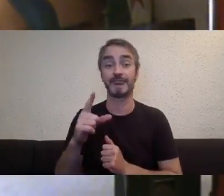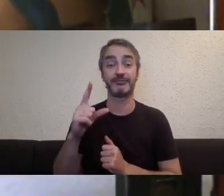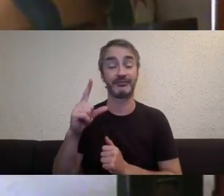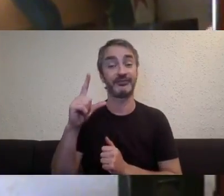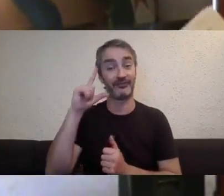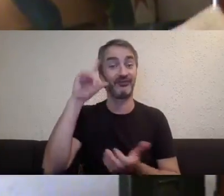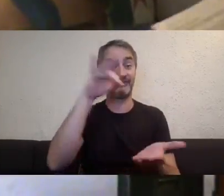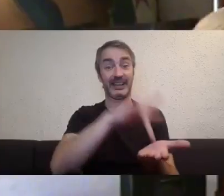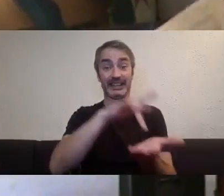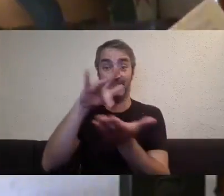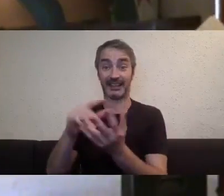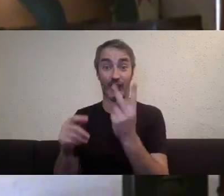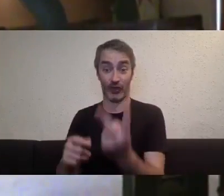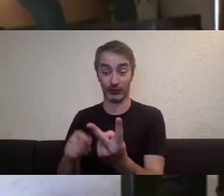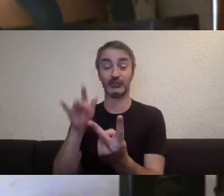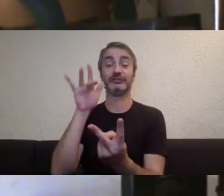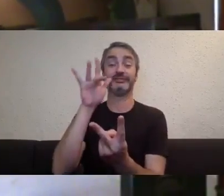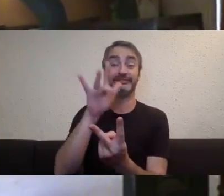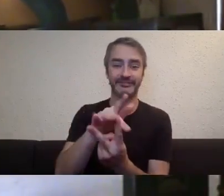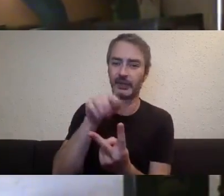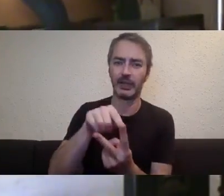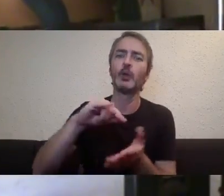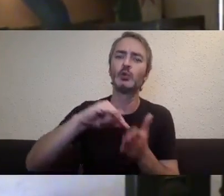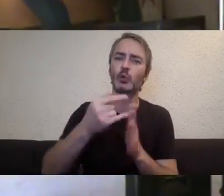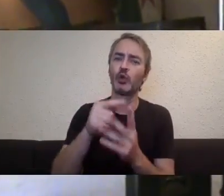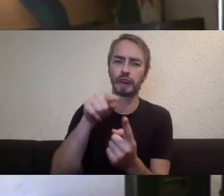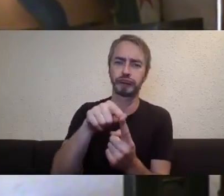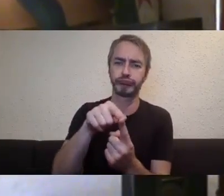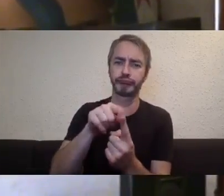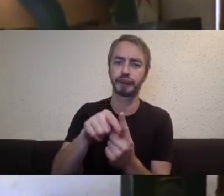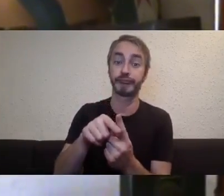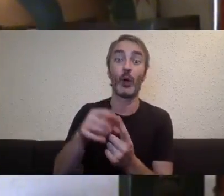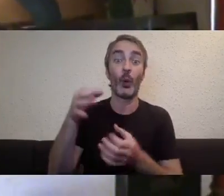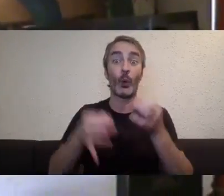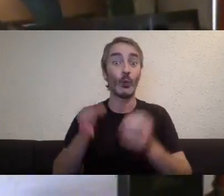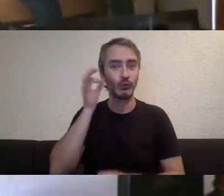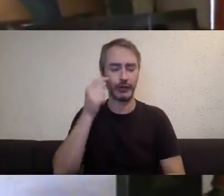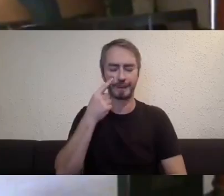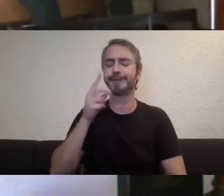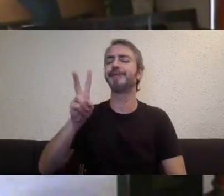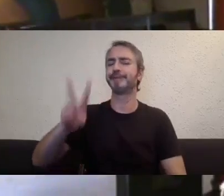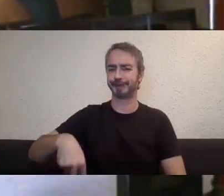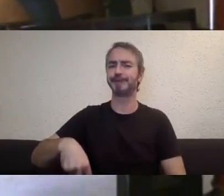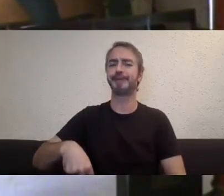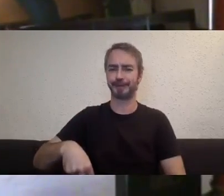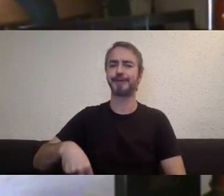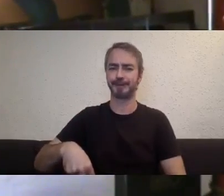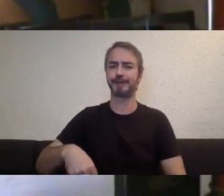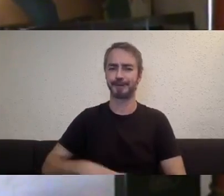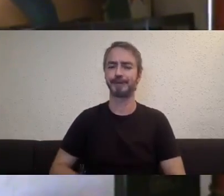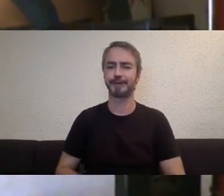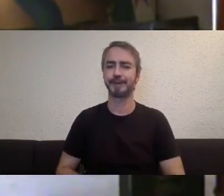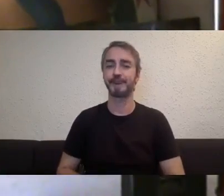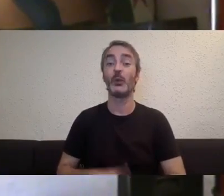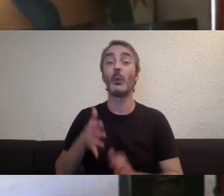hi havia dues dates marcades, doncs el judici es va solucionar únicament amb una, doncs la jutgessa reconeix un